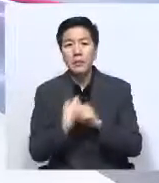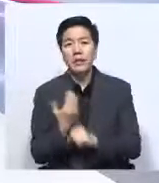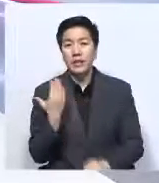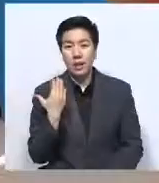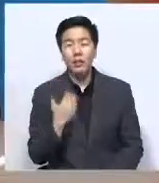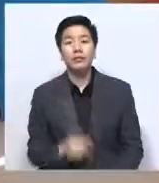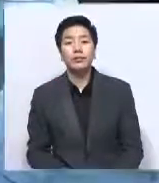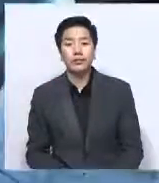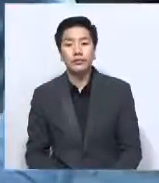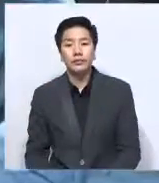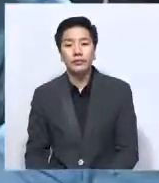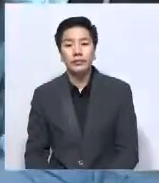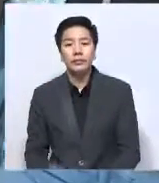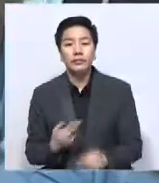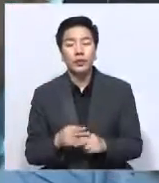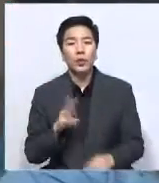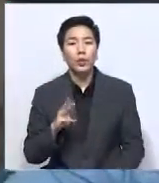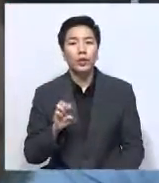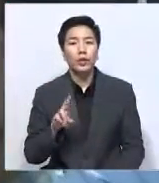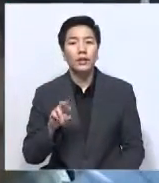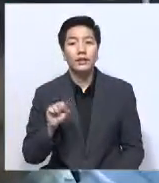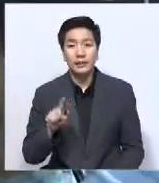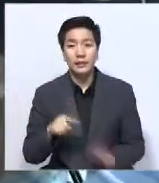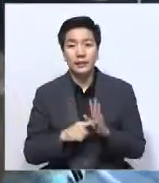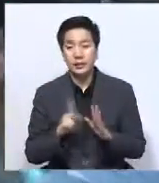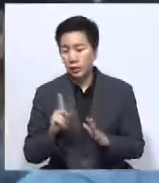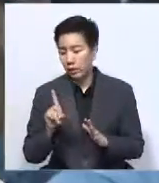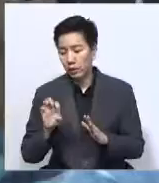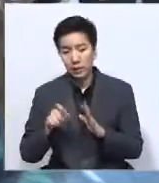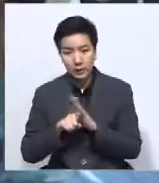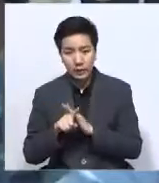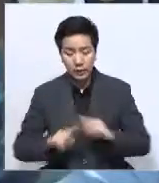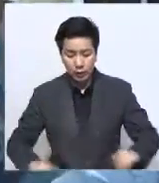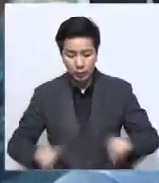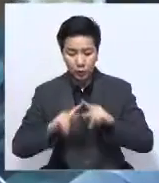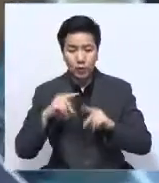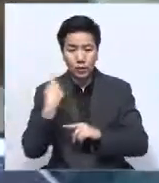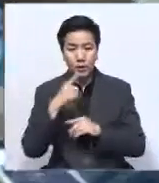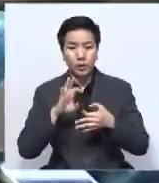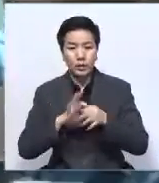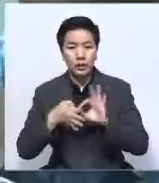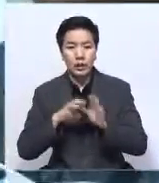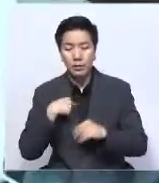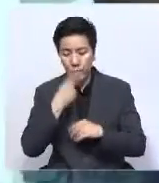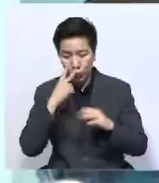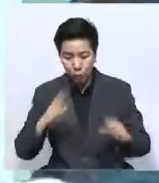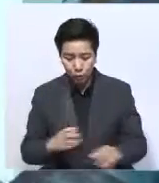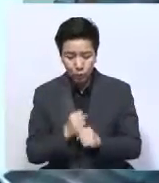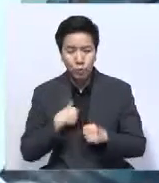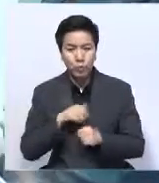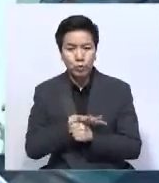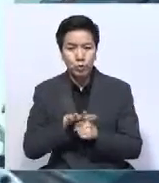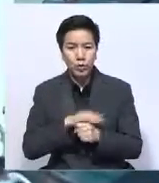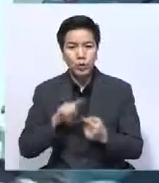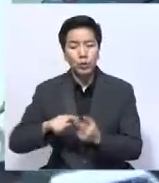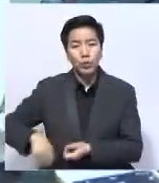านมาค่ะโดยนายวีรศักดิ์โคสุรัตน์รัฐมนตรีว่าการกระทรวงการท่องเที่ยวและกีฬานะคะได้แถลงพอใจภาพรวมการท่องเที่ยว